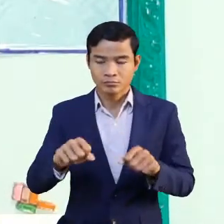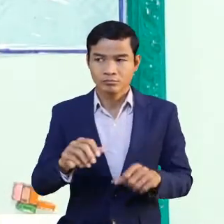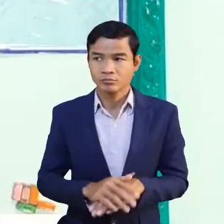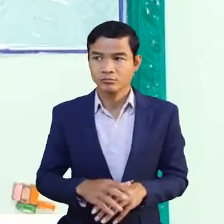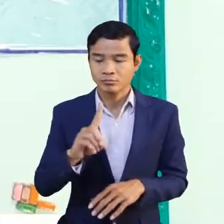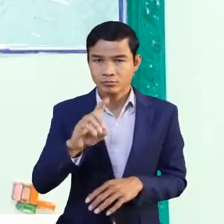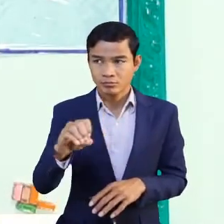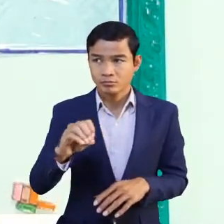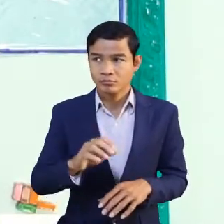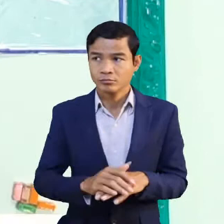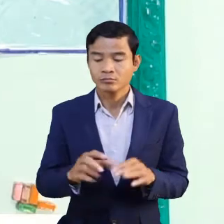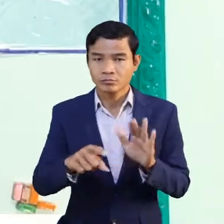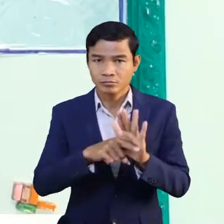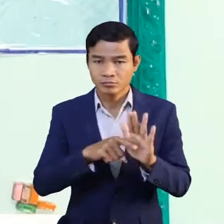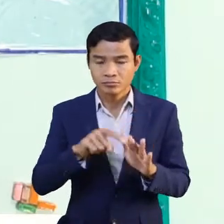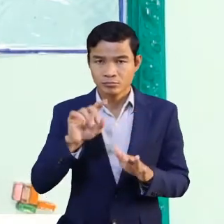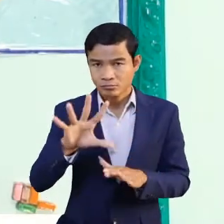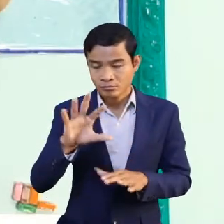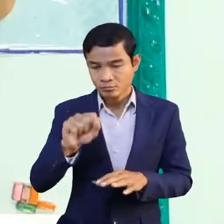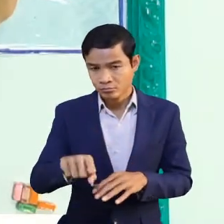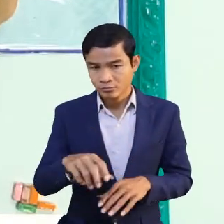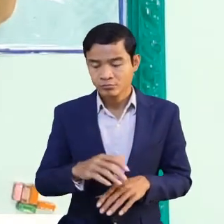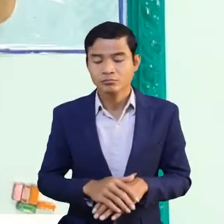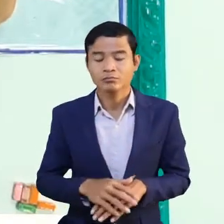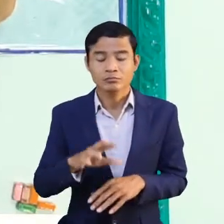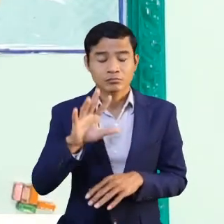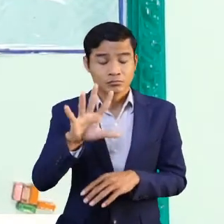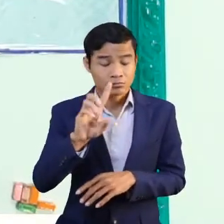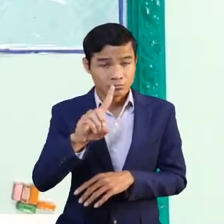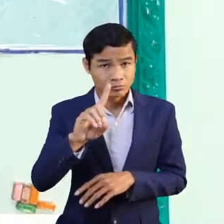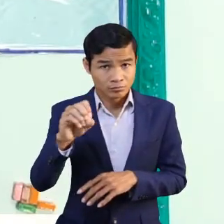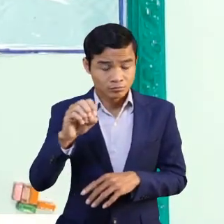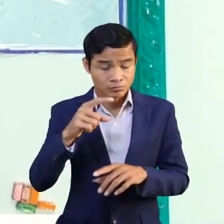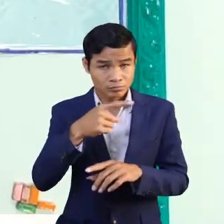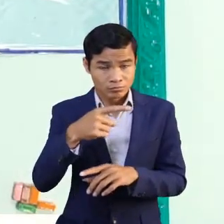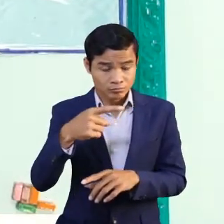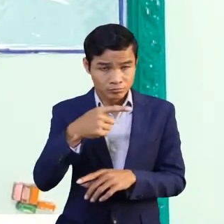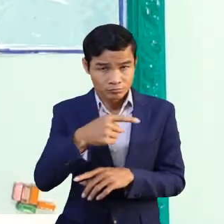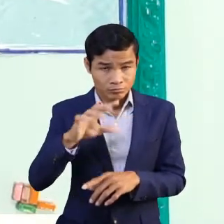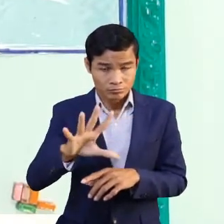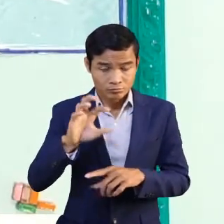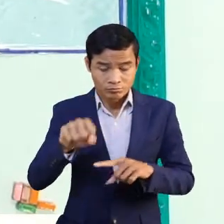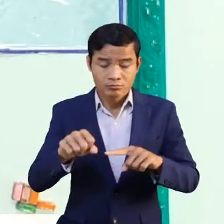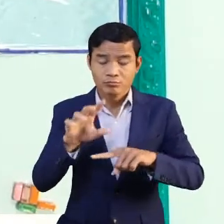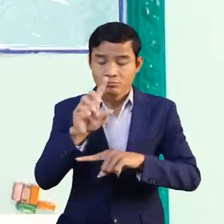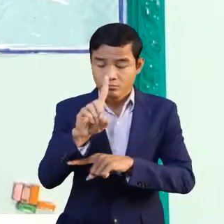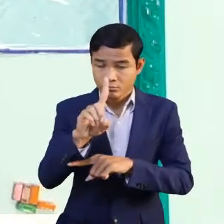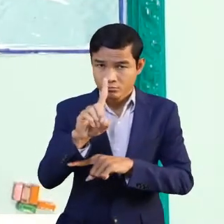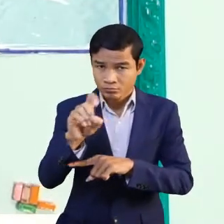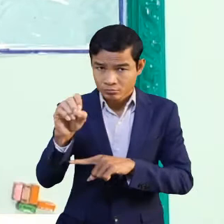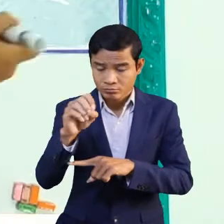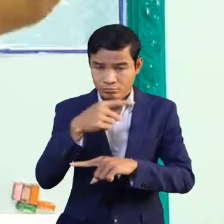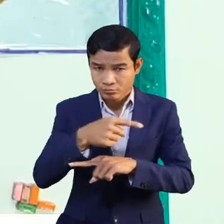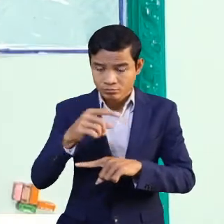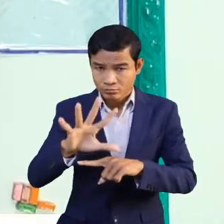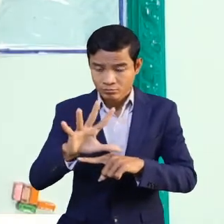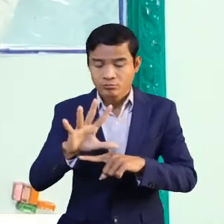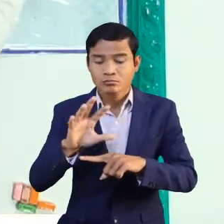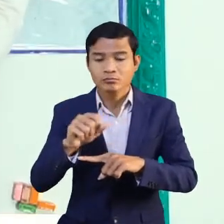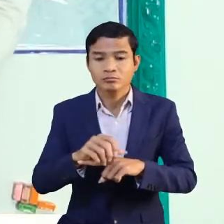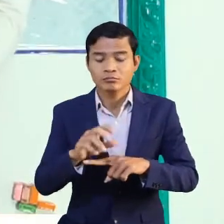មើលមើល10 10ដក5បានទេគាត់ចាបានតែអញ្ចឹងចូលរំដកជាមួយអ្នកគ្រូទាំងអស់គ្នាតា